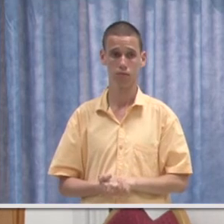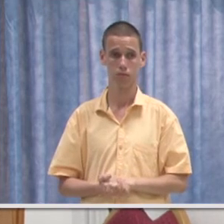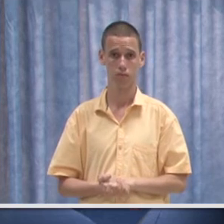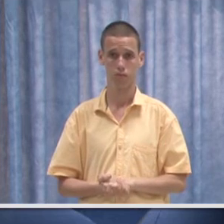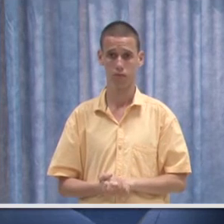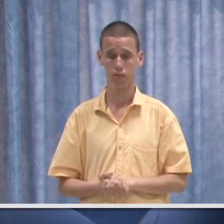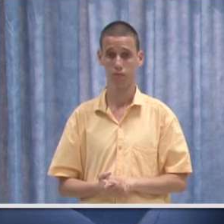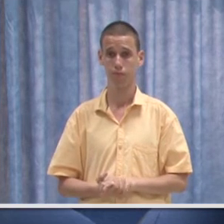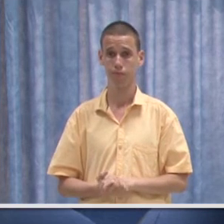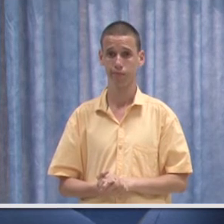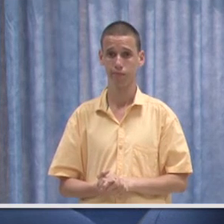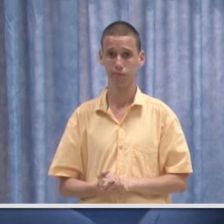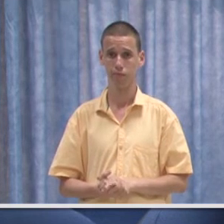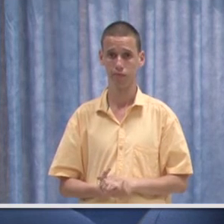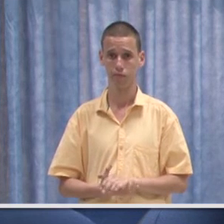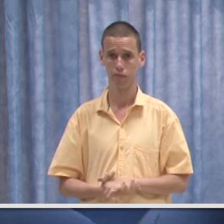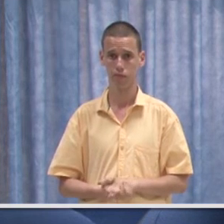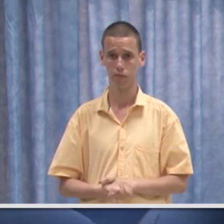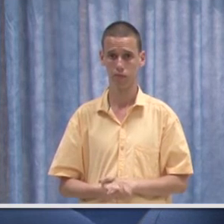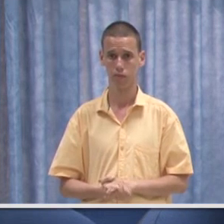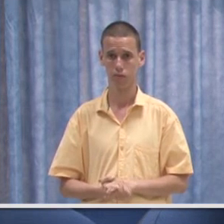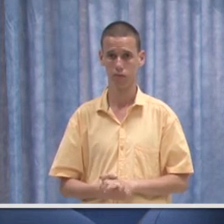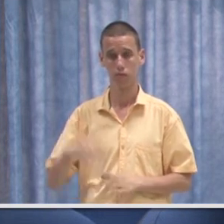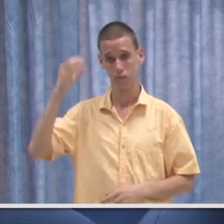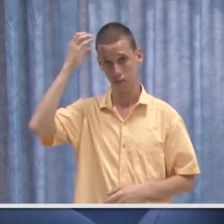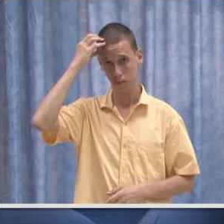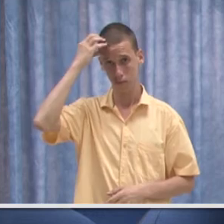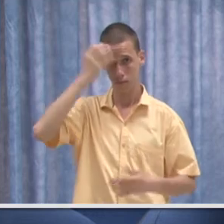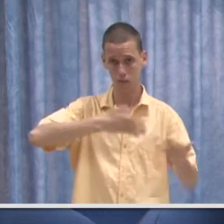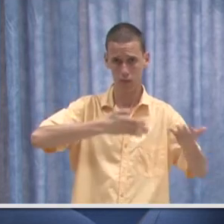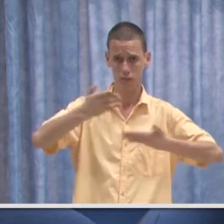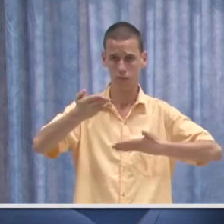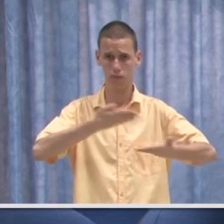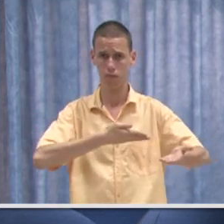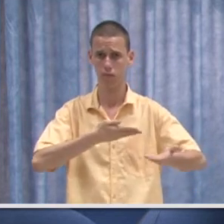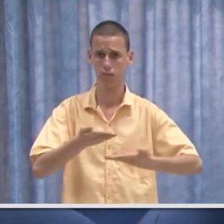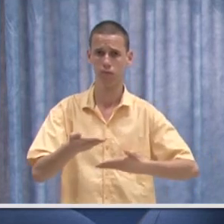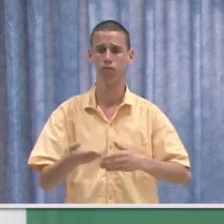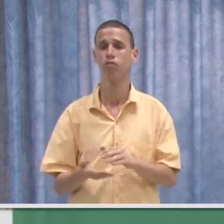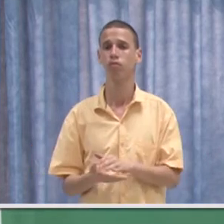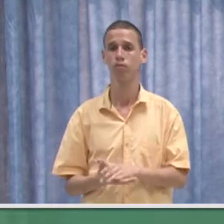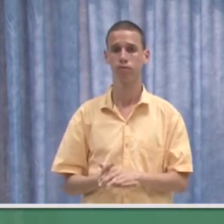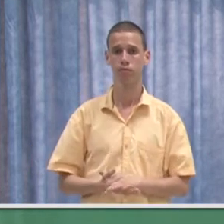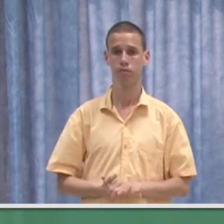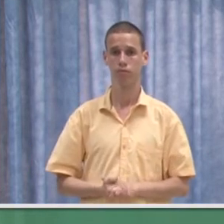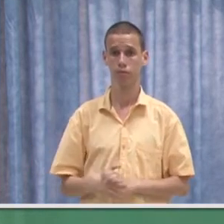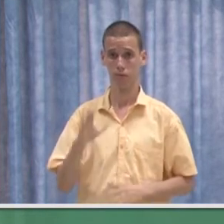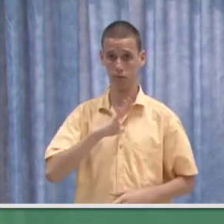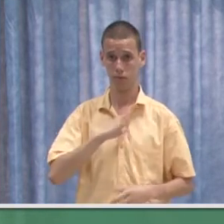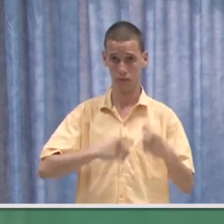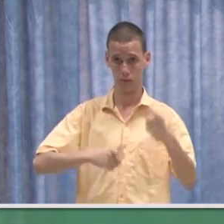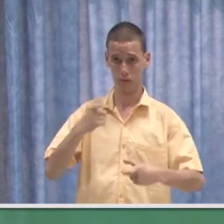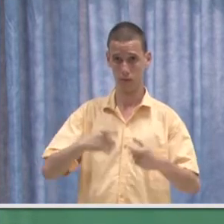Et ça, il y a l'argent qui fait très haut niveau. Oui. Pour nous garder ça. Mais nous, on a un Sri Lankan ici qui est stock parce qu'il n'y a pas de mission pour